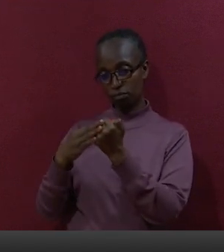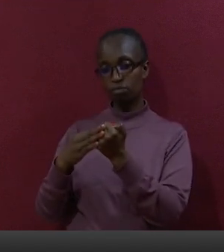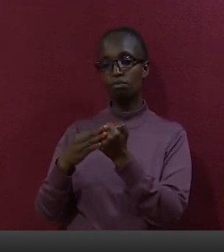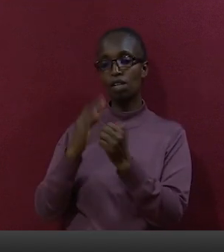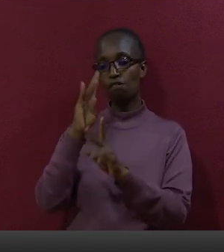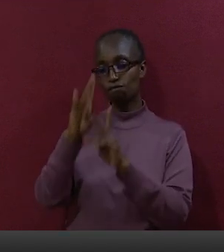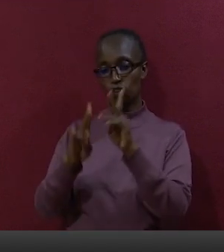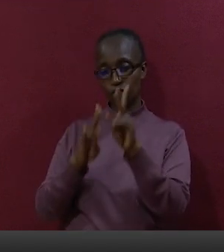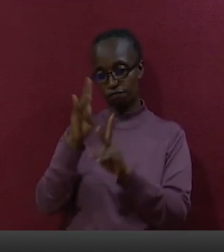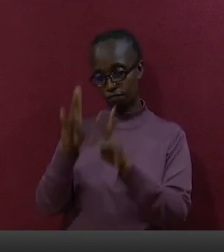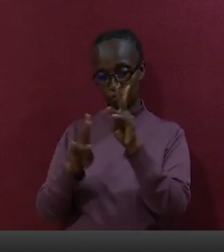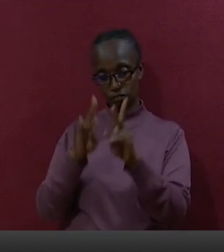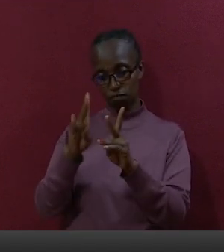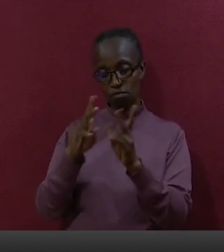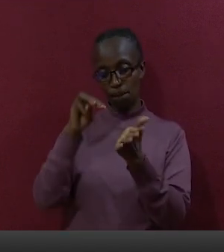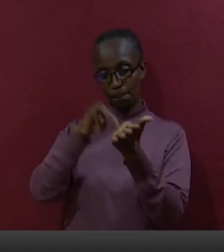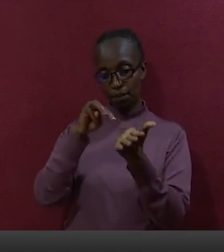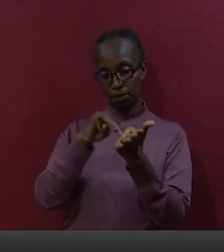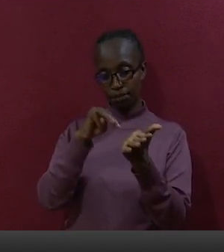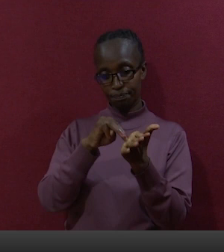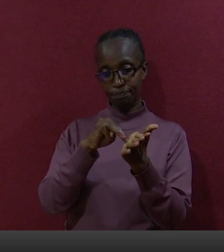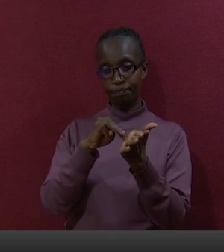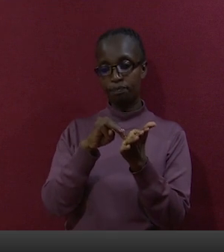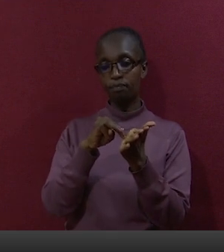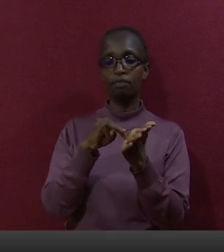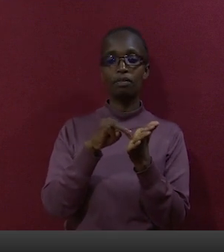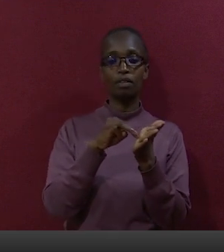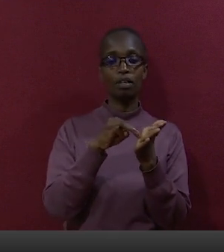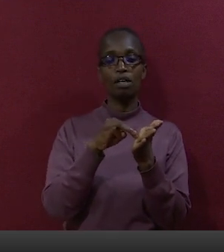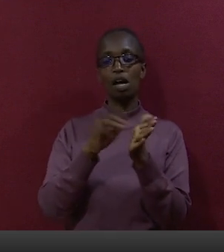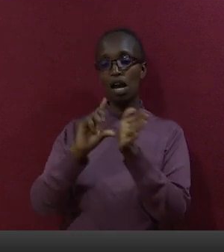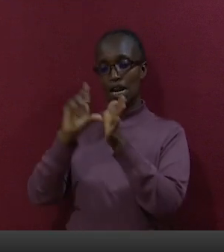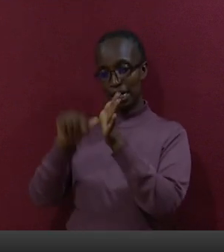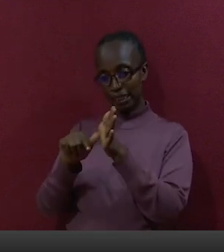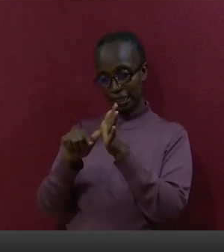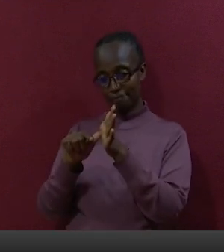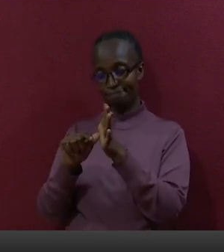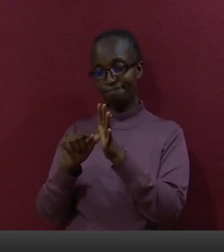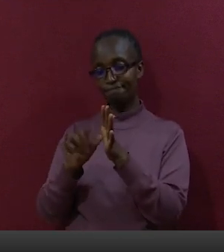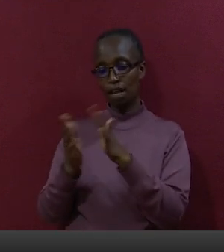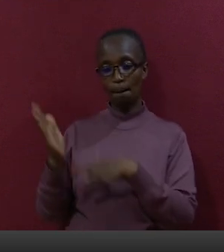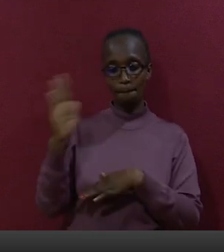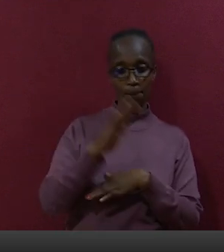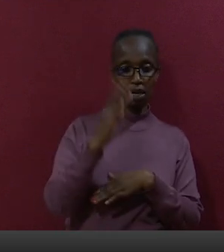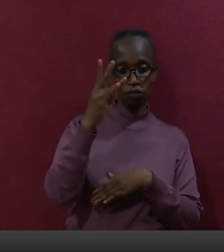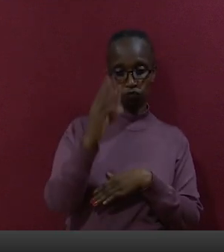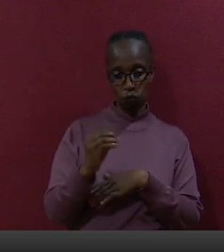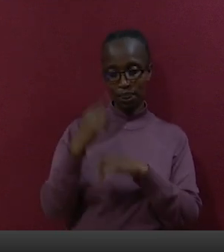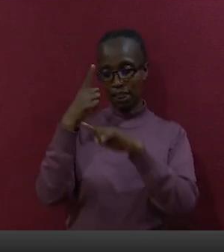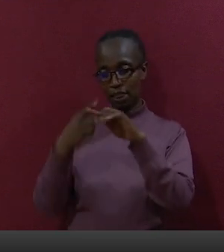maize. In 2018, production rose to 44 million bags of